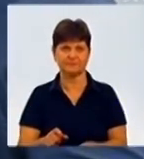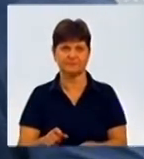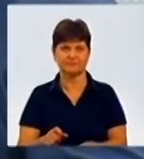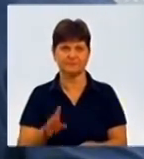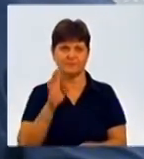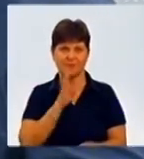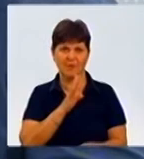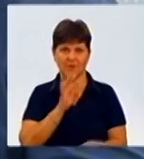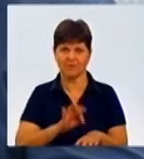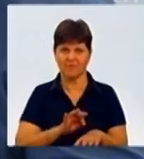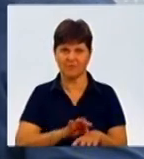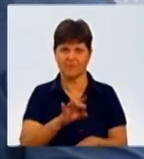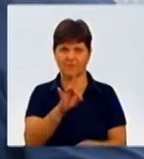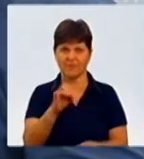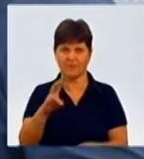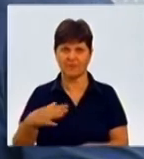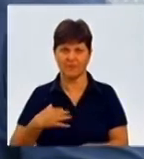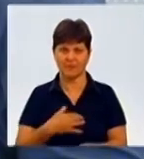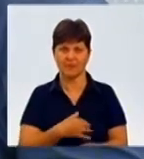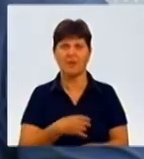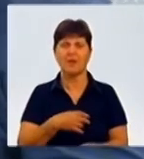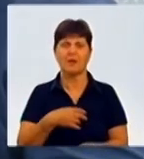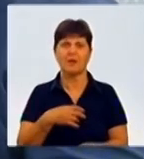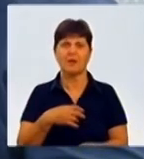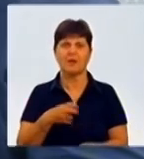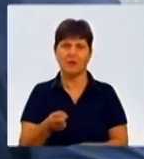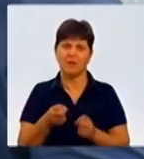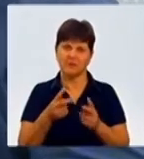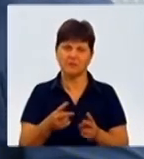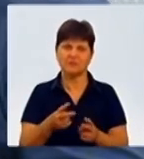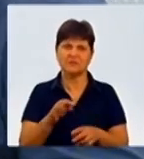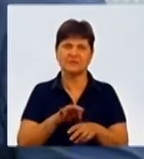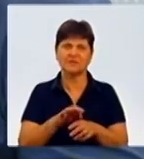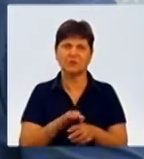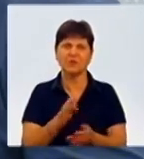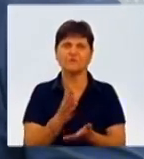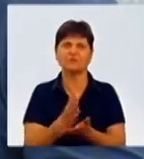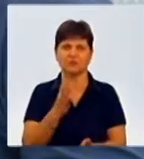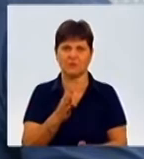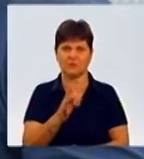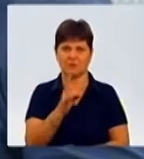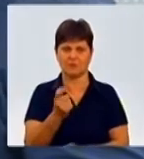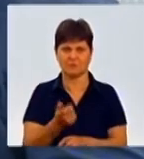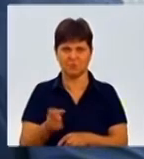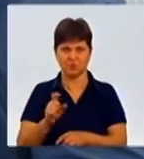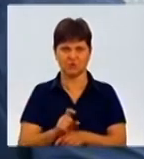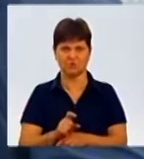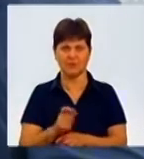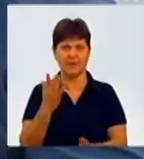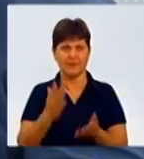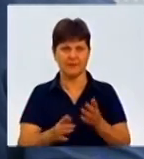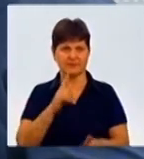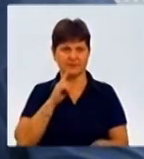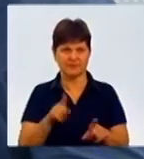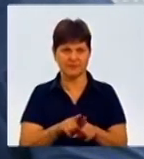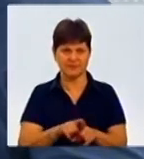мама хворіла на рак молочної залози, ризик в неї захворіти в 4 рази більше, ніж у пересічного громадянина. Якщо сестра була хвора